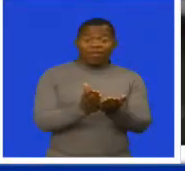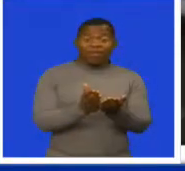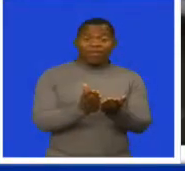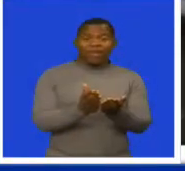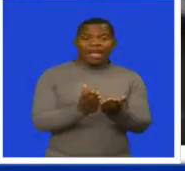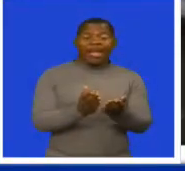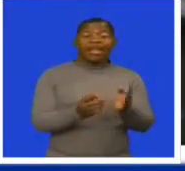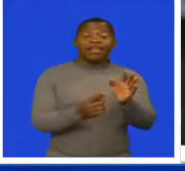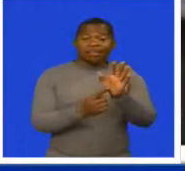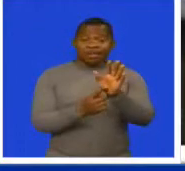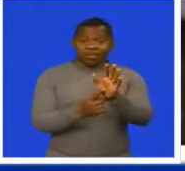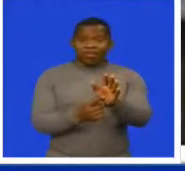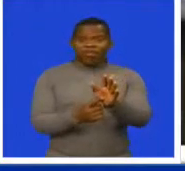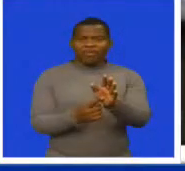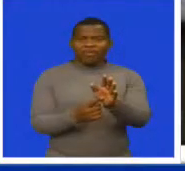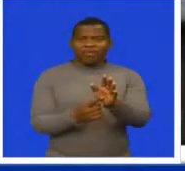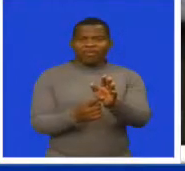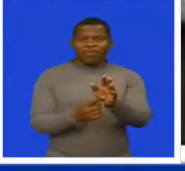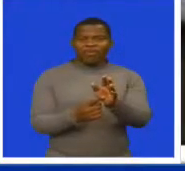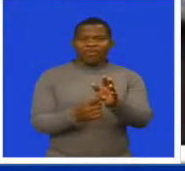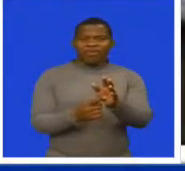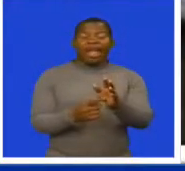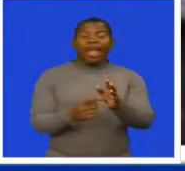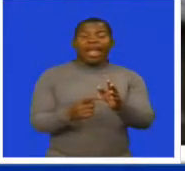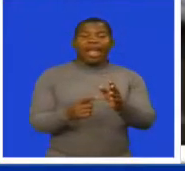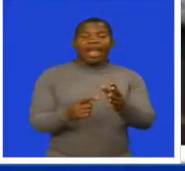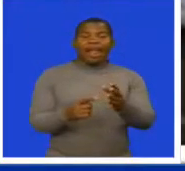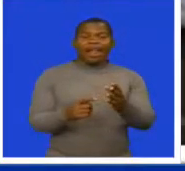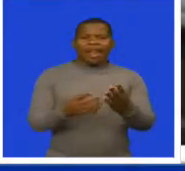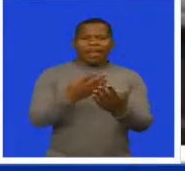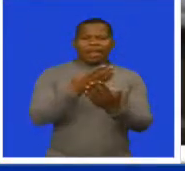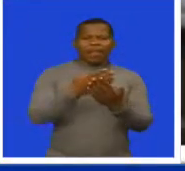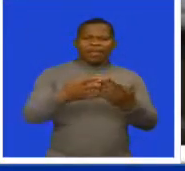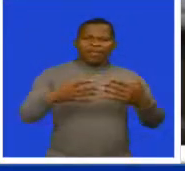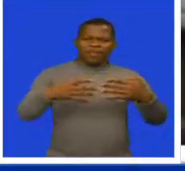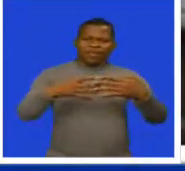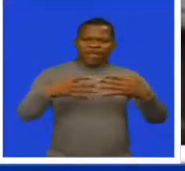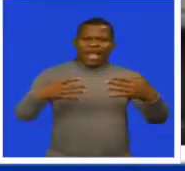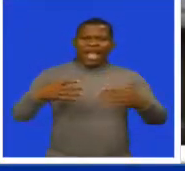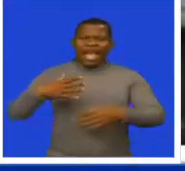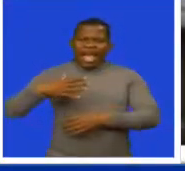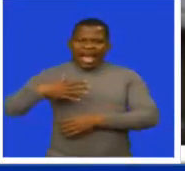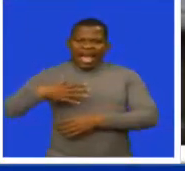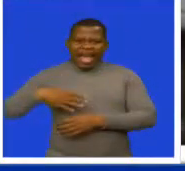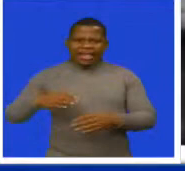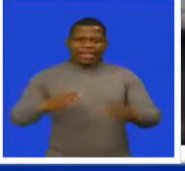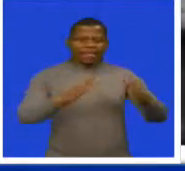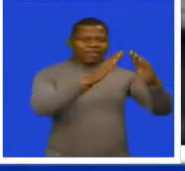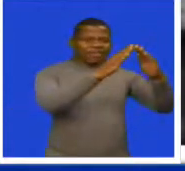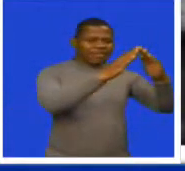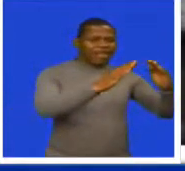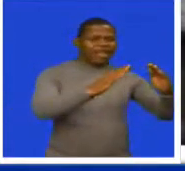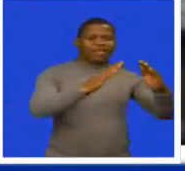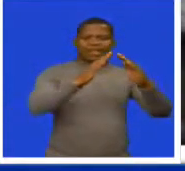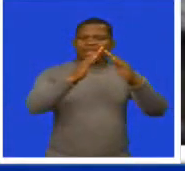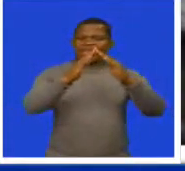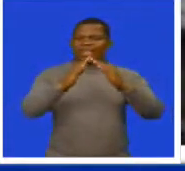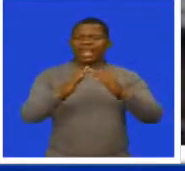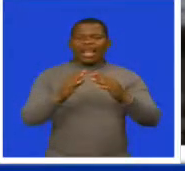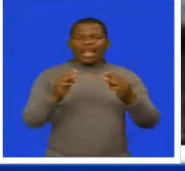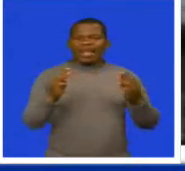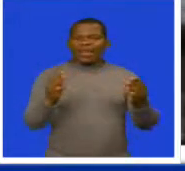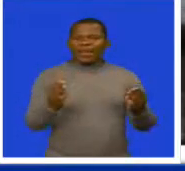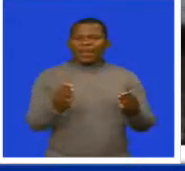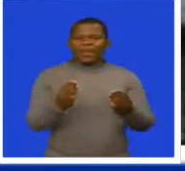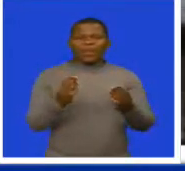nje. Tinema class lacishe aemed. So nangabe kutawuthiwa akwendiwe le social